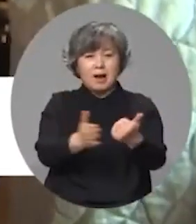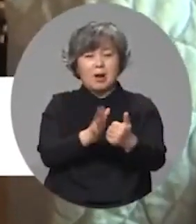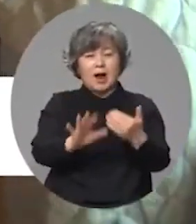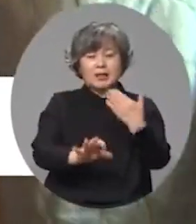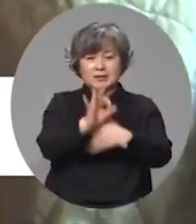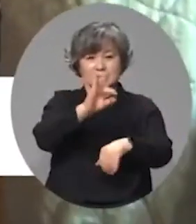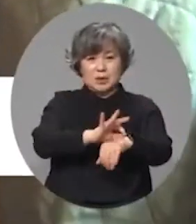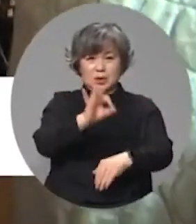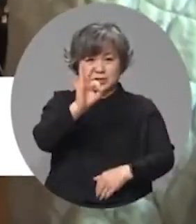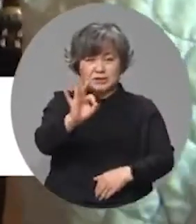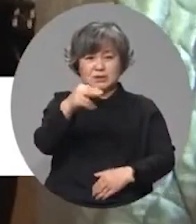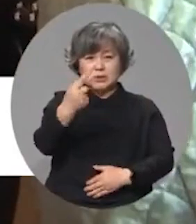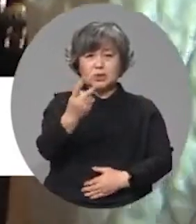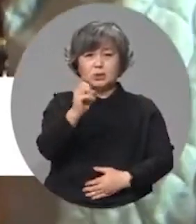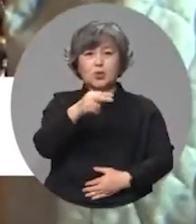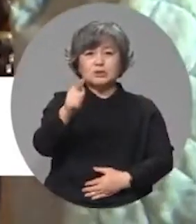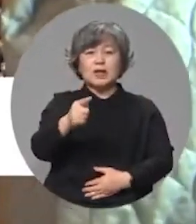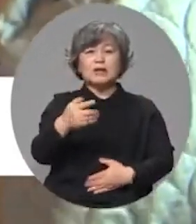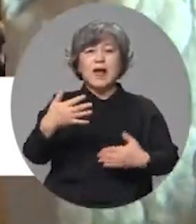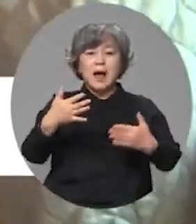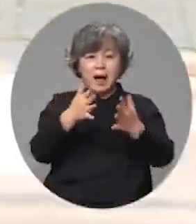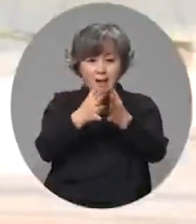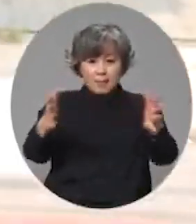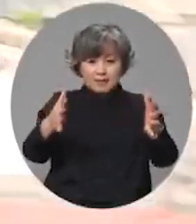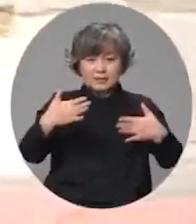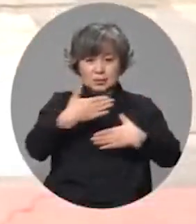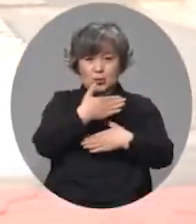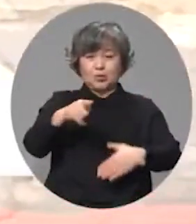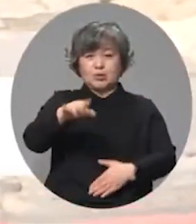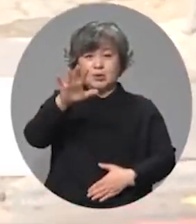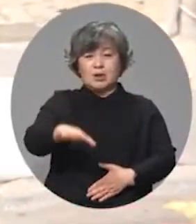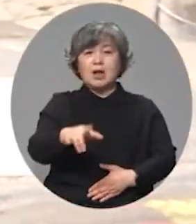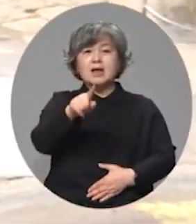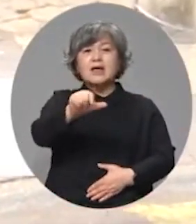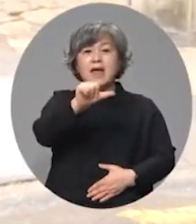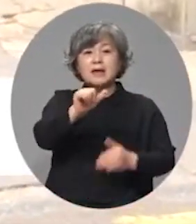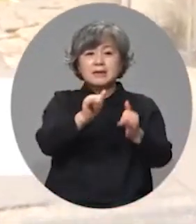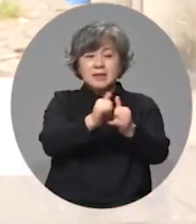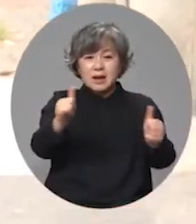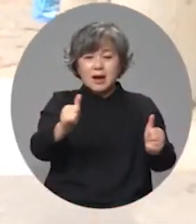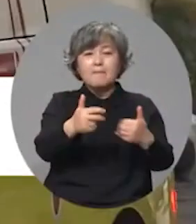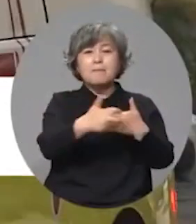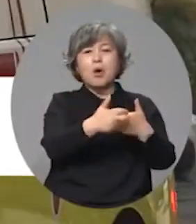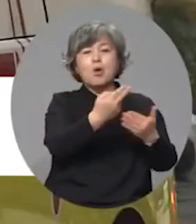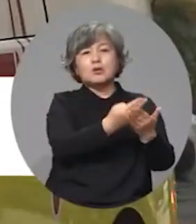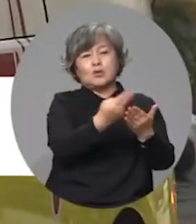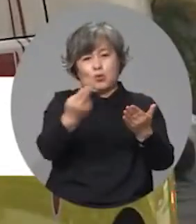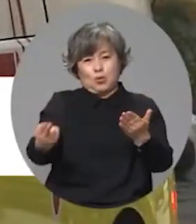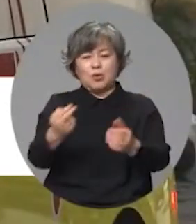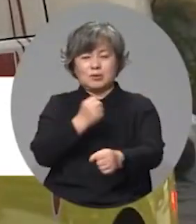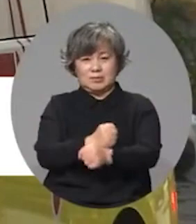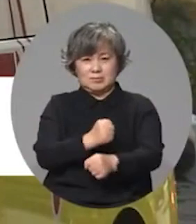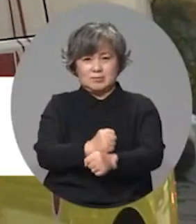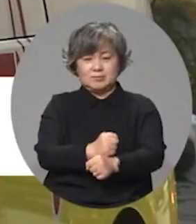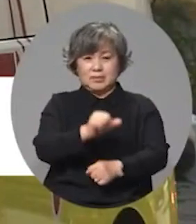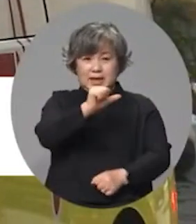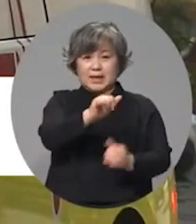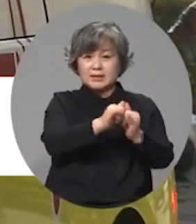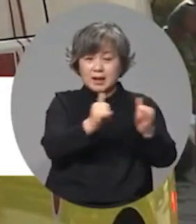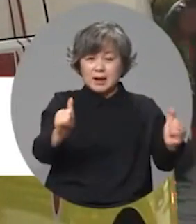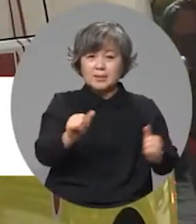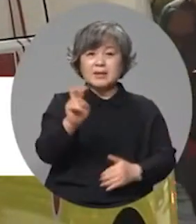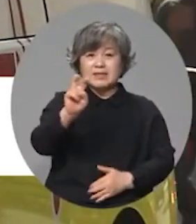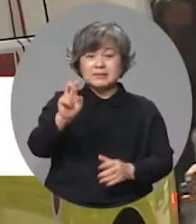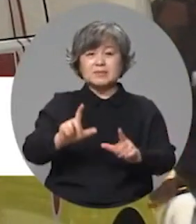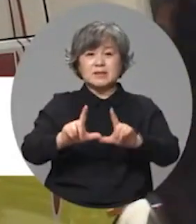점 익산 동산동 의한 아파트 욕실에서 이런 7선 남성 a 씨를 구조해 병원으로 이송해 씁니다 a 씨는 지난달